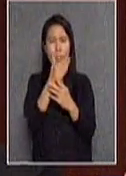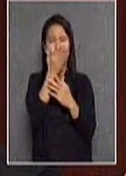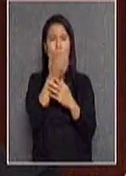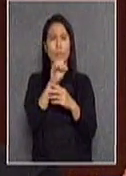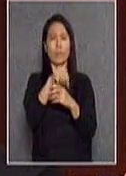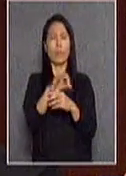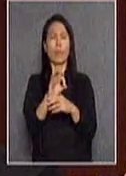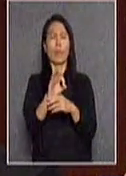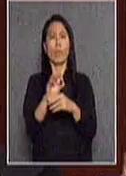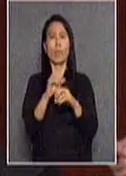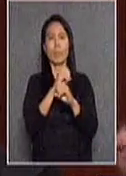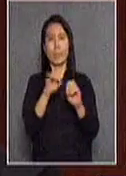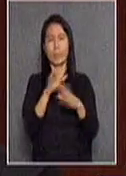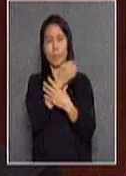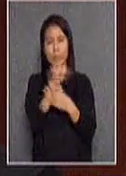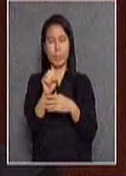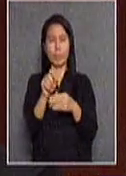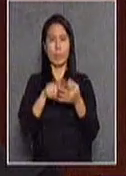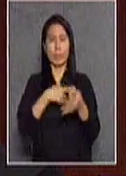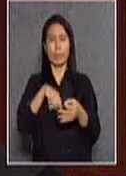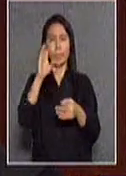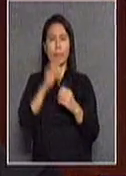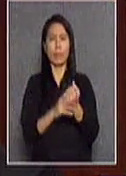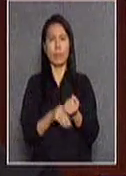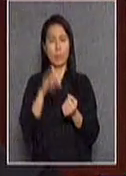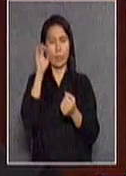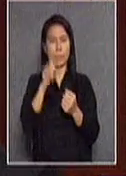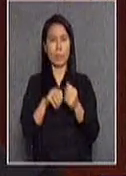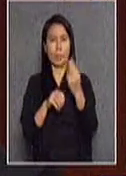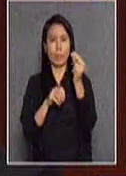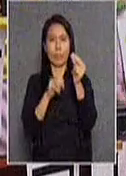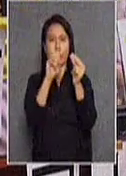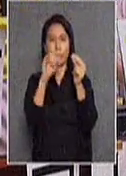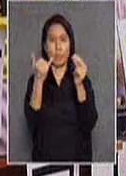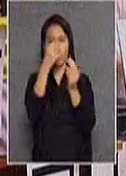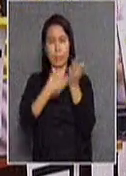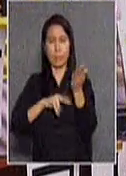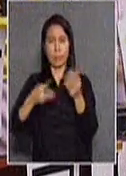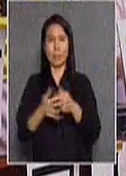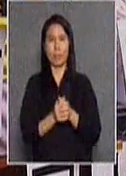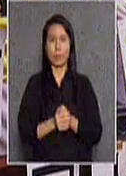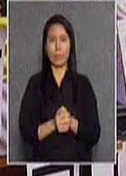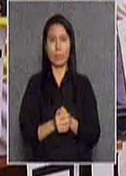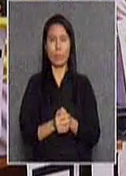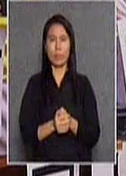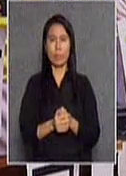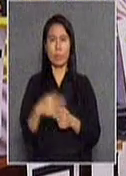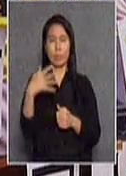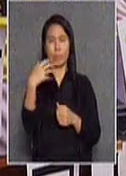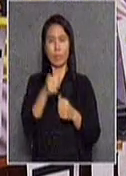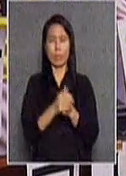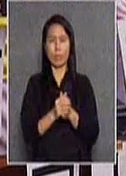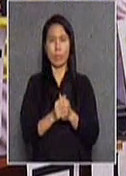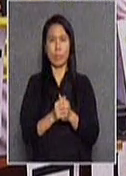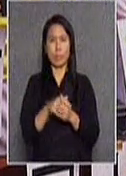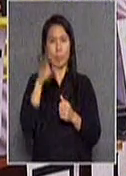贊成，我宣布修正案被否決。陳志全議員，再請你動議第706項修正案。 主席，我動議